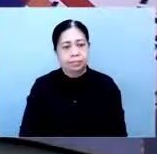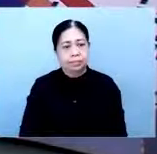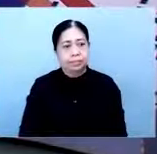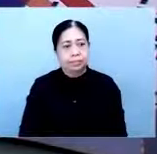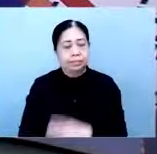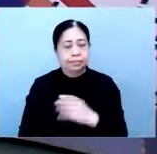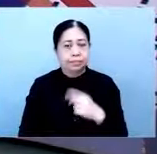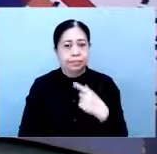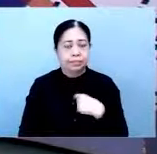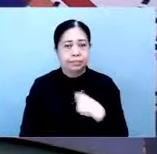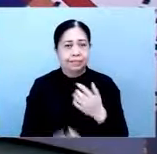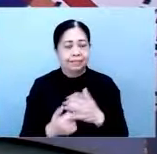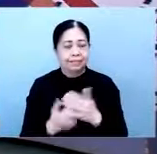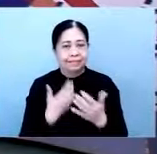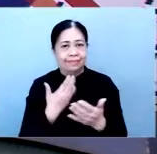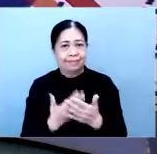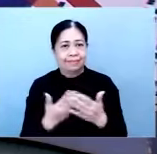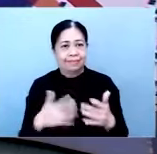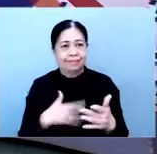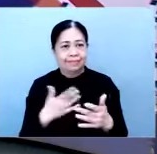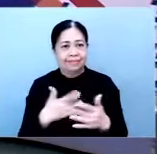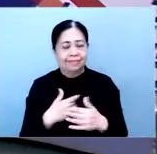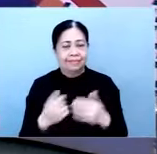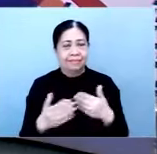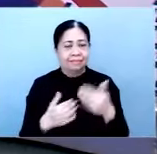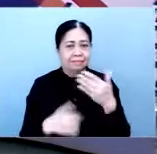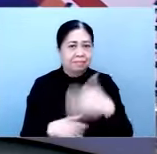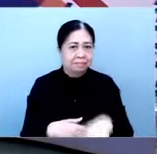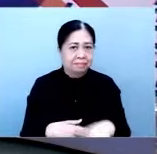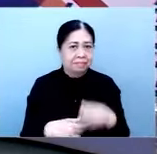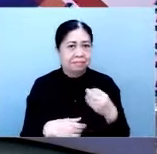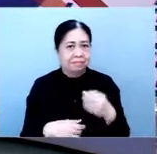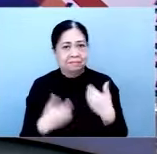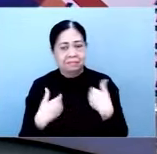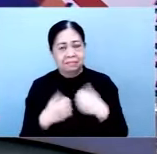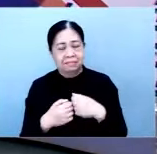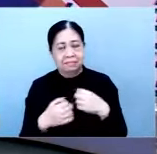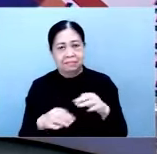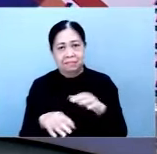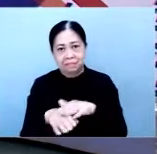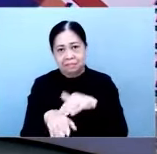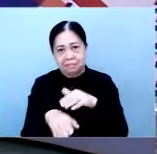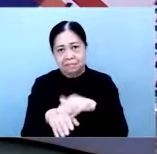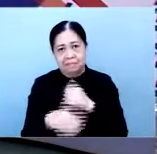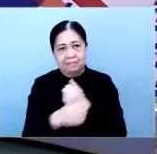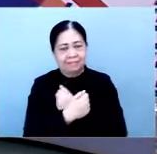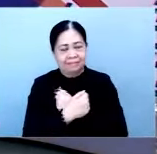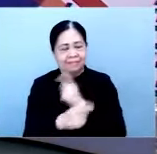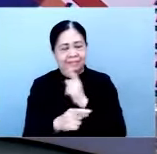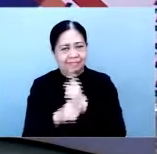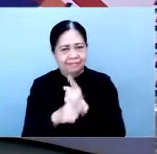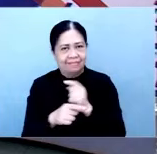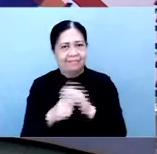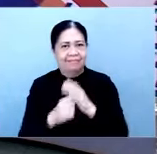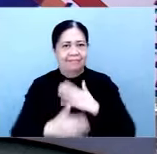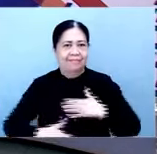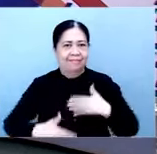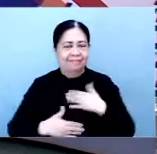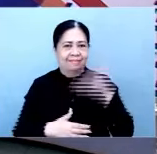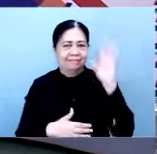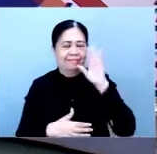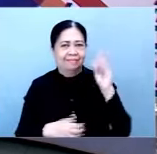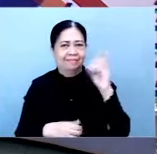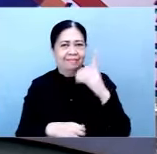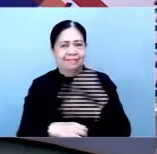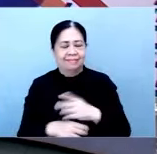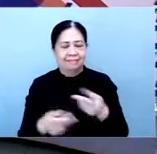Sa ating pabawang pampa-good night, mapa single man or taken, basta pet lover, sigurado mag-enjoy sa isang unique date spot sa